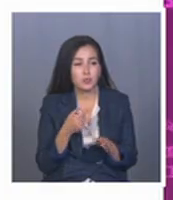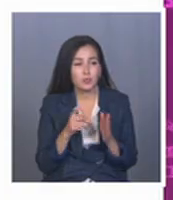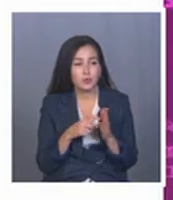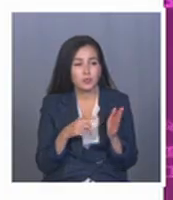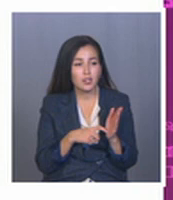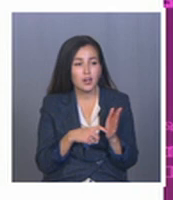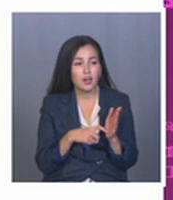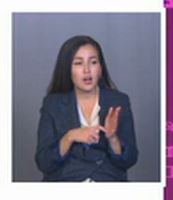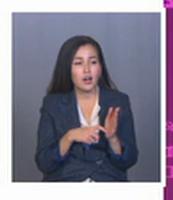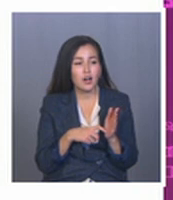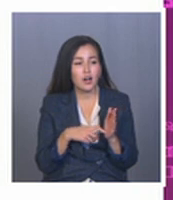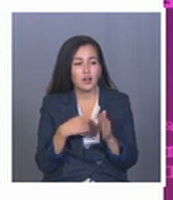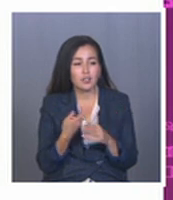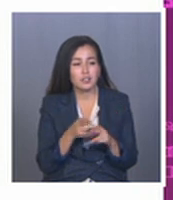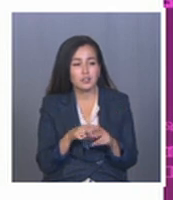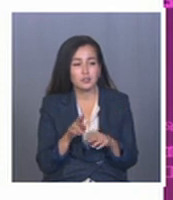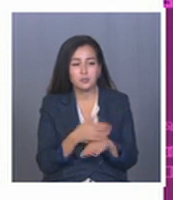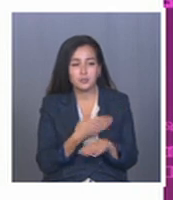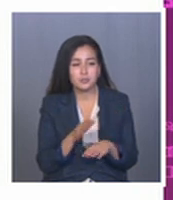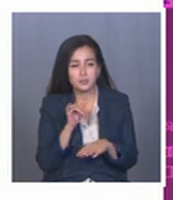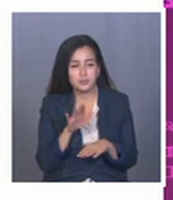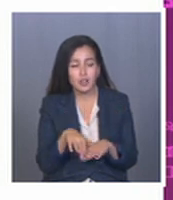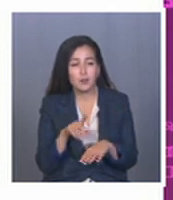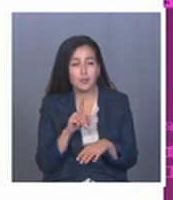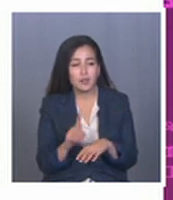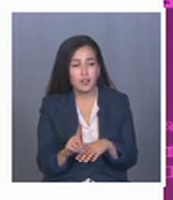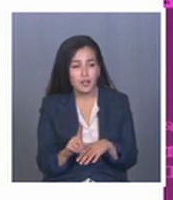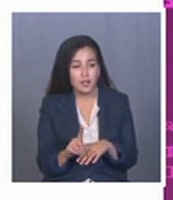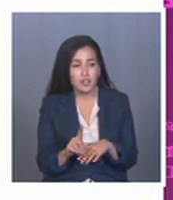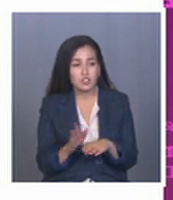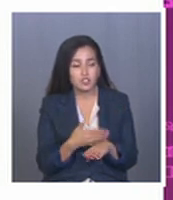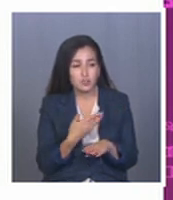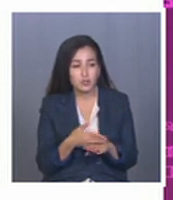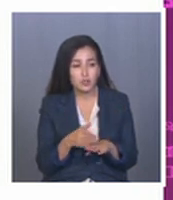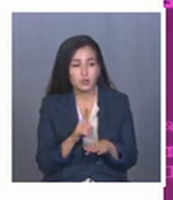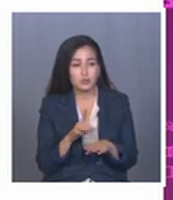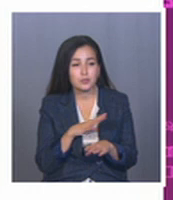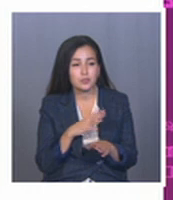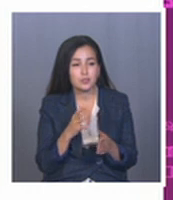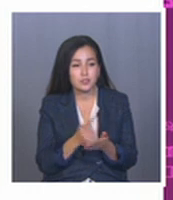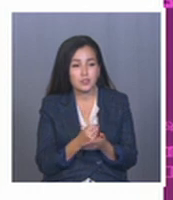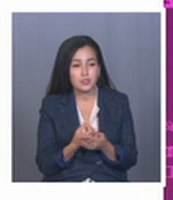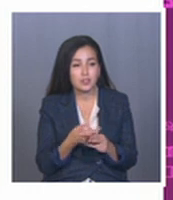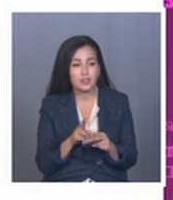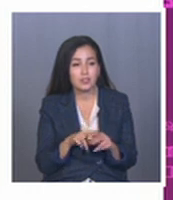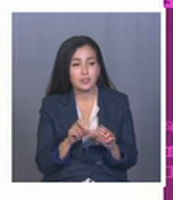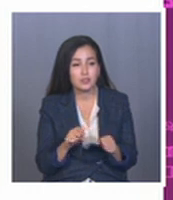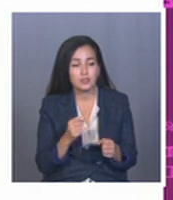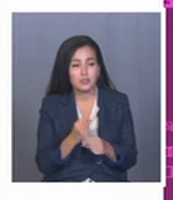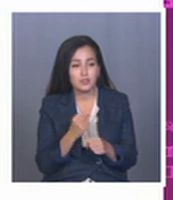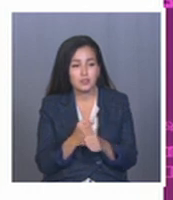да жіктей алмайтын сияқтымыз. Бірақ жіктеуге әкелу үшін мынандай түрге келтірейік.